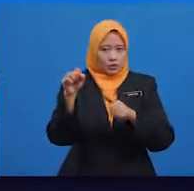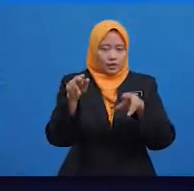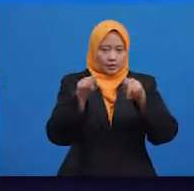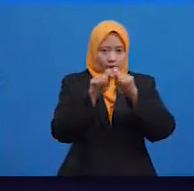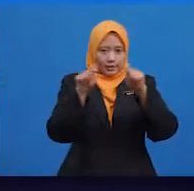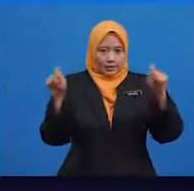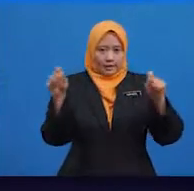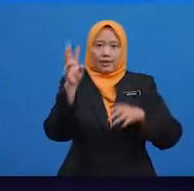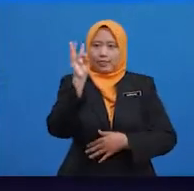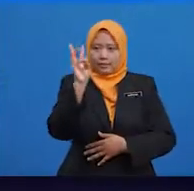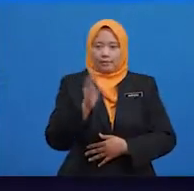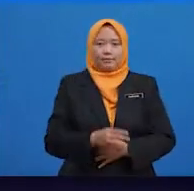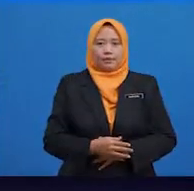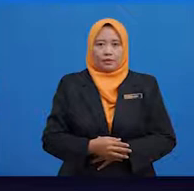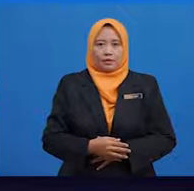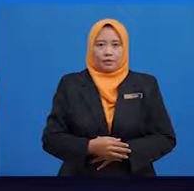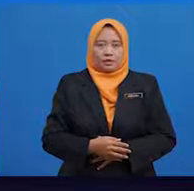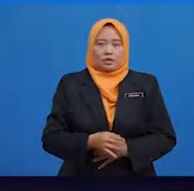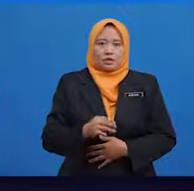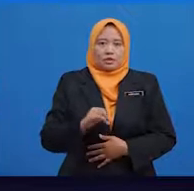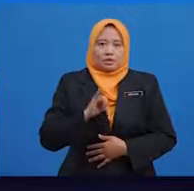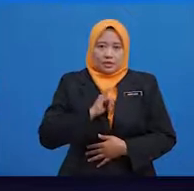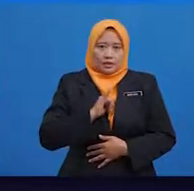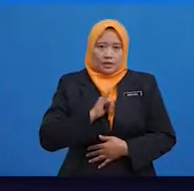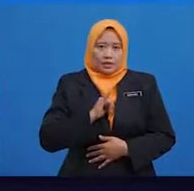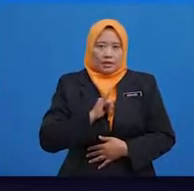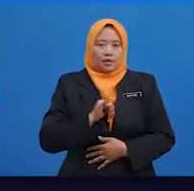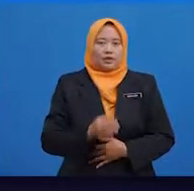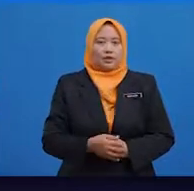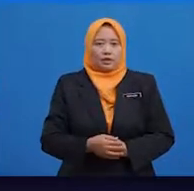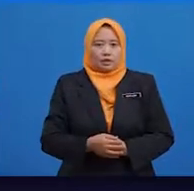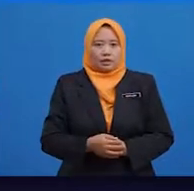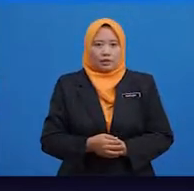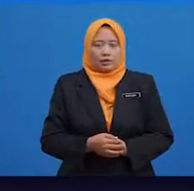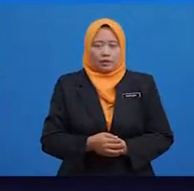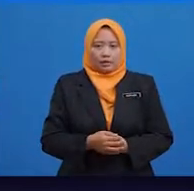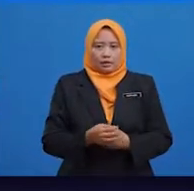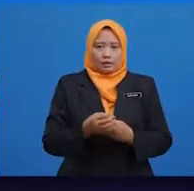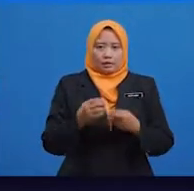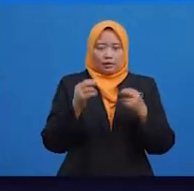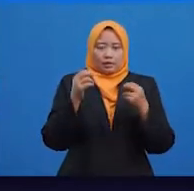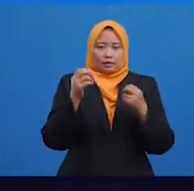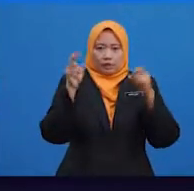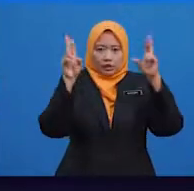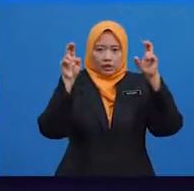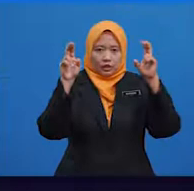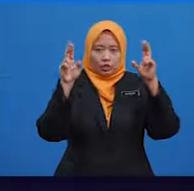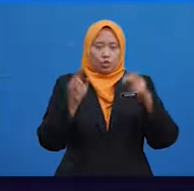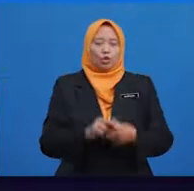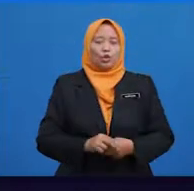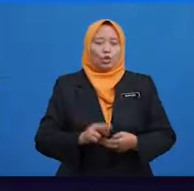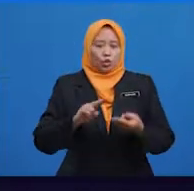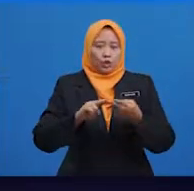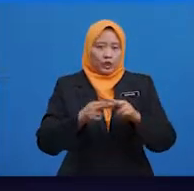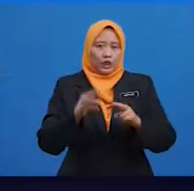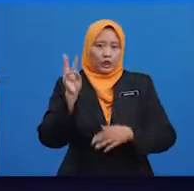Pada siri kali ini, saya akan membawakan pelajar-pelajar untuk mempelajari unit 6 iaitu